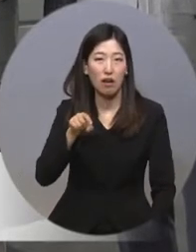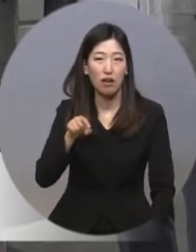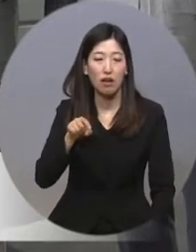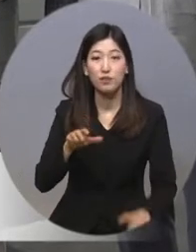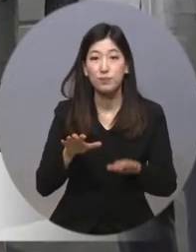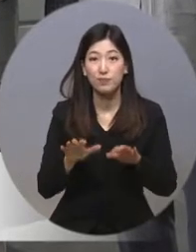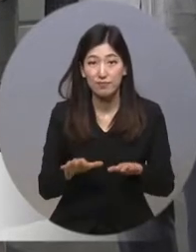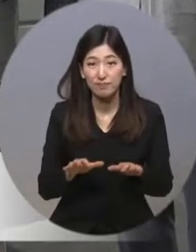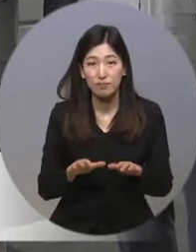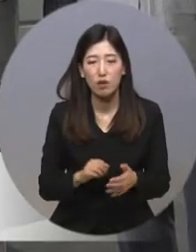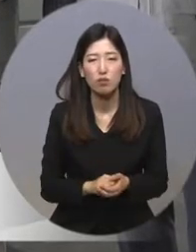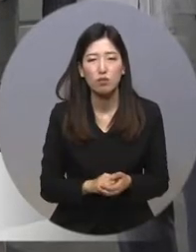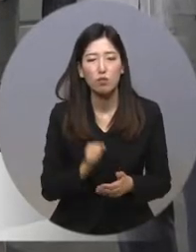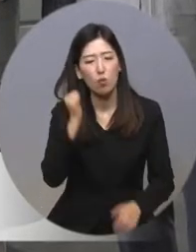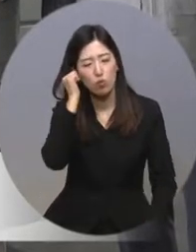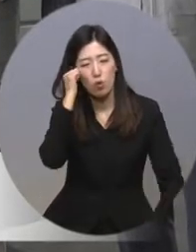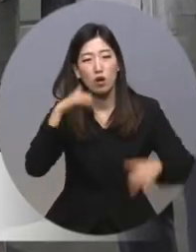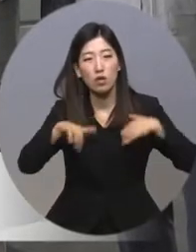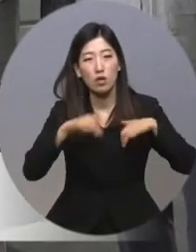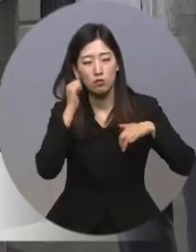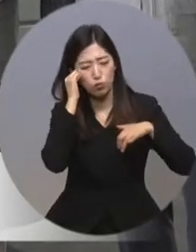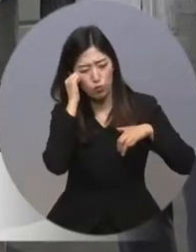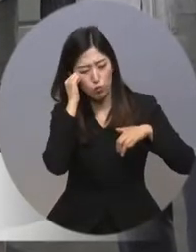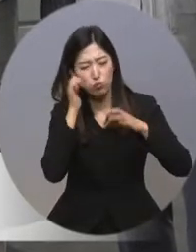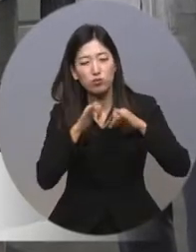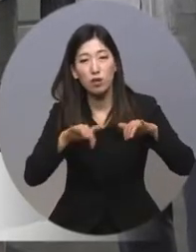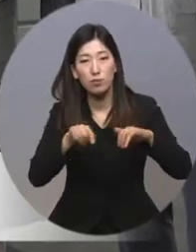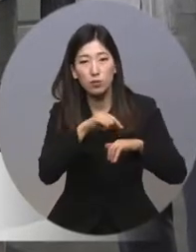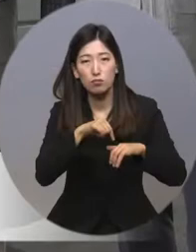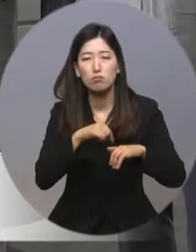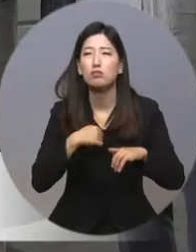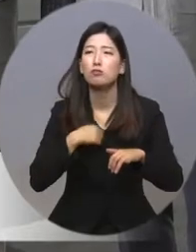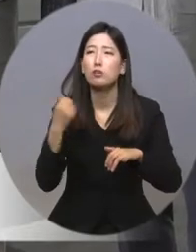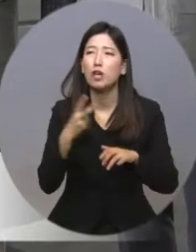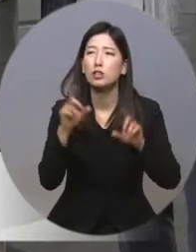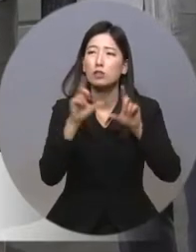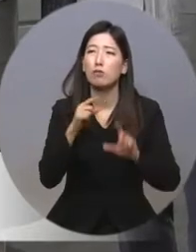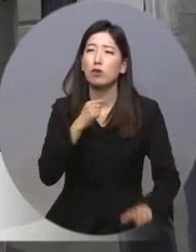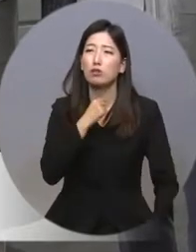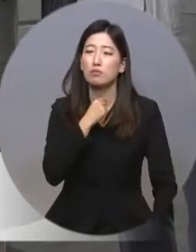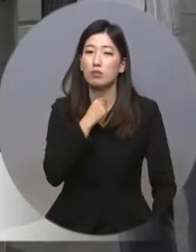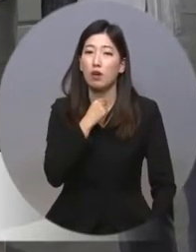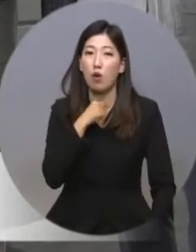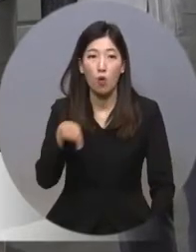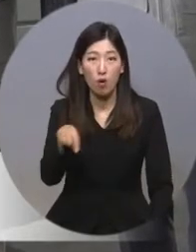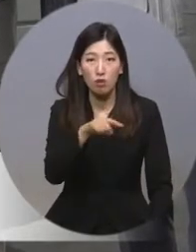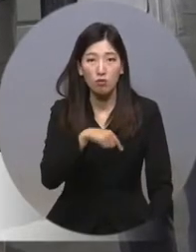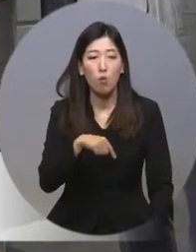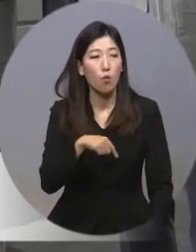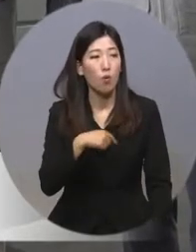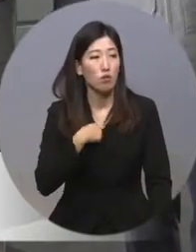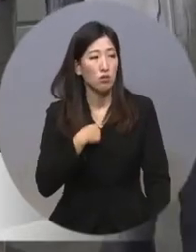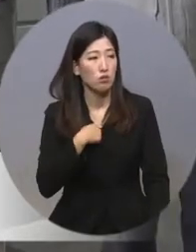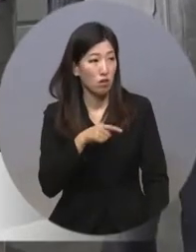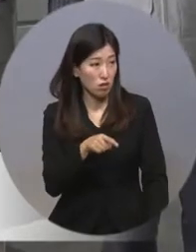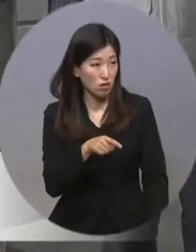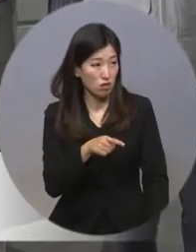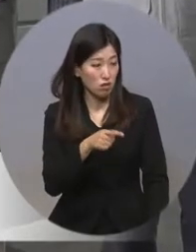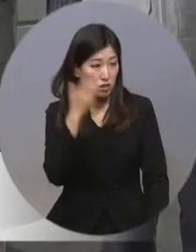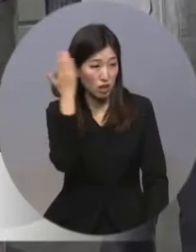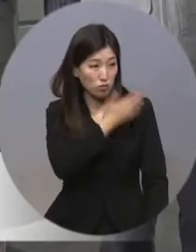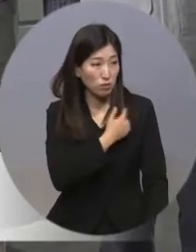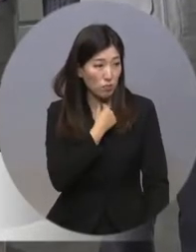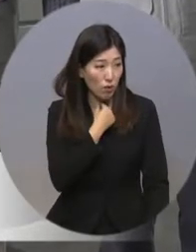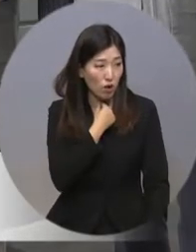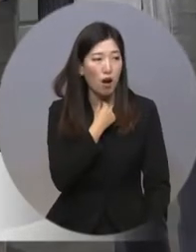우리 노숙인들께서 재활의 의지를 갖고 의정부시 역사를 갖다가 깨끗하게 하는 것에 대해서 저희가 감명받고 약간의